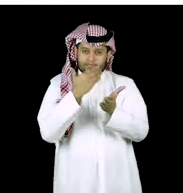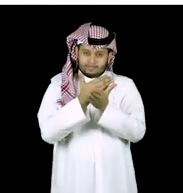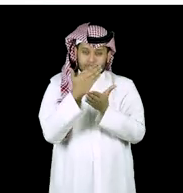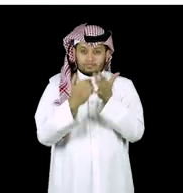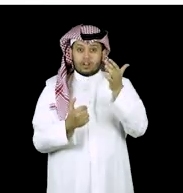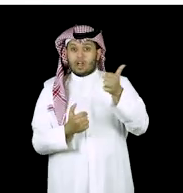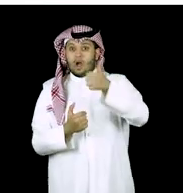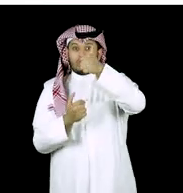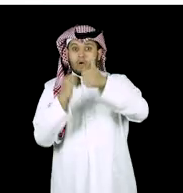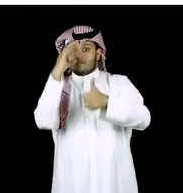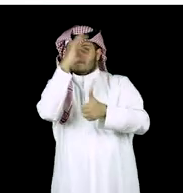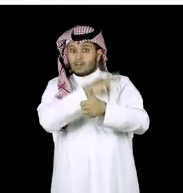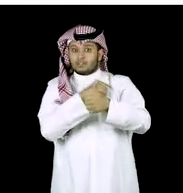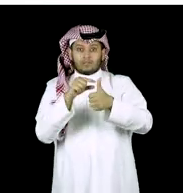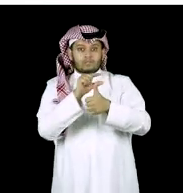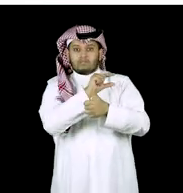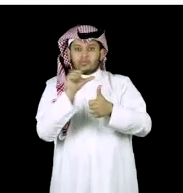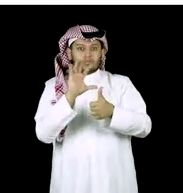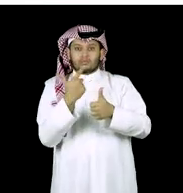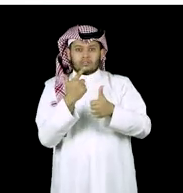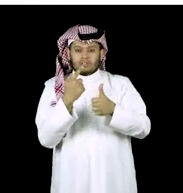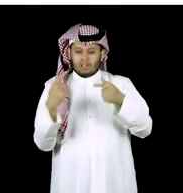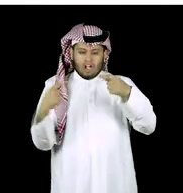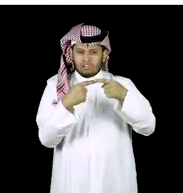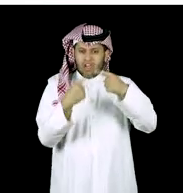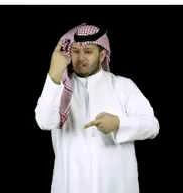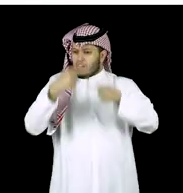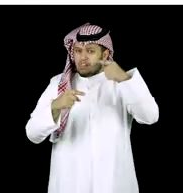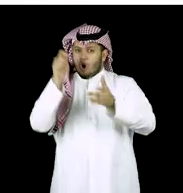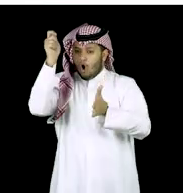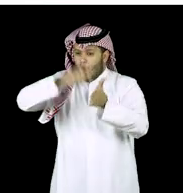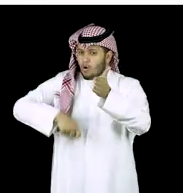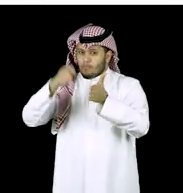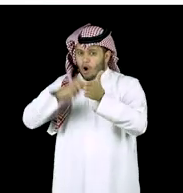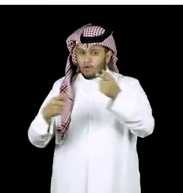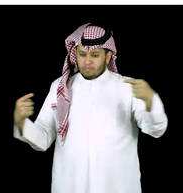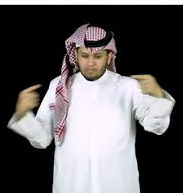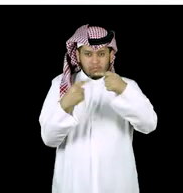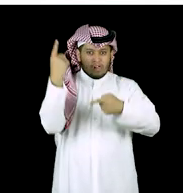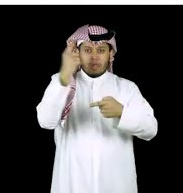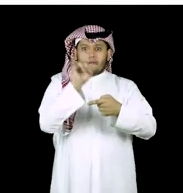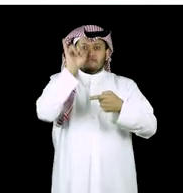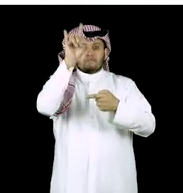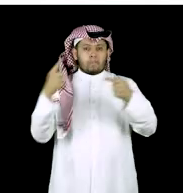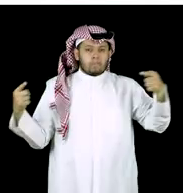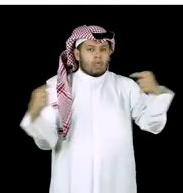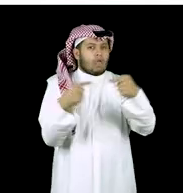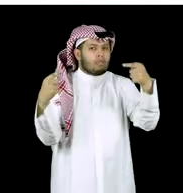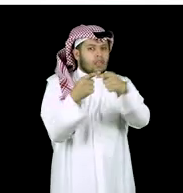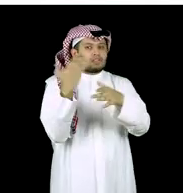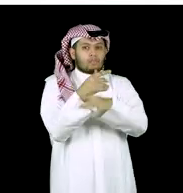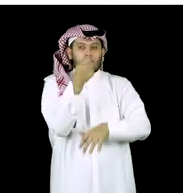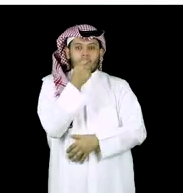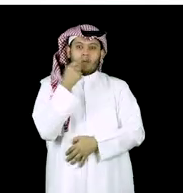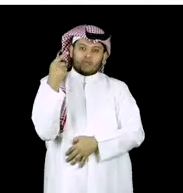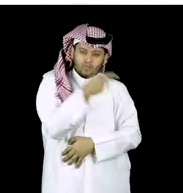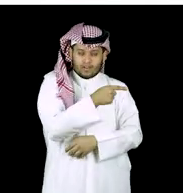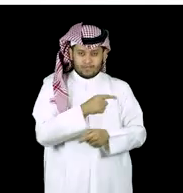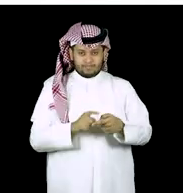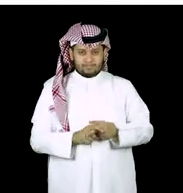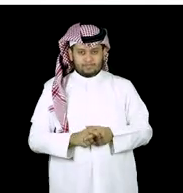الثمرة الأولى هي العصمة من التناقض في الأحكام وفي النظام والتطبيق.